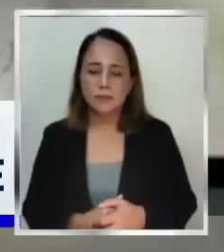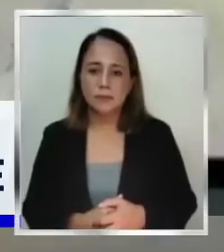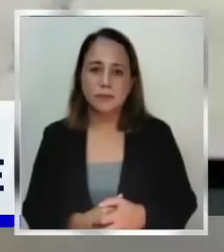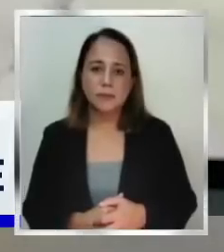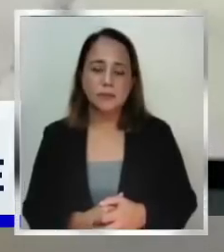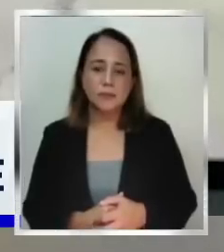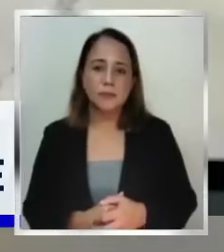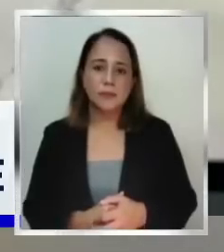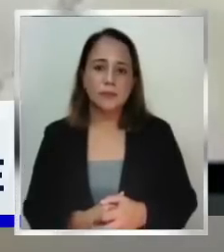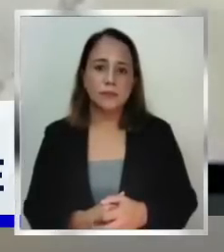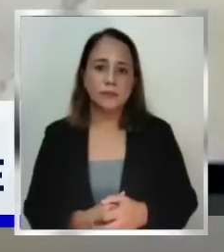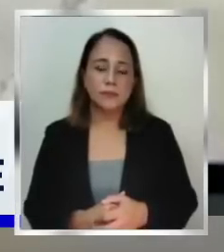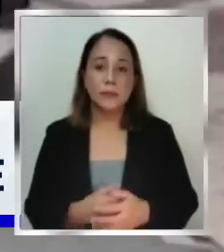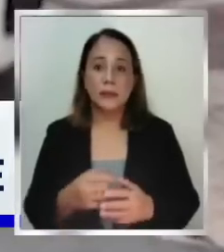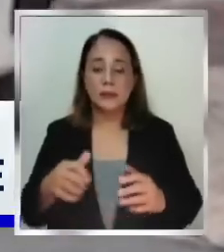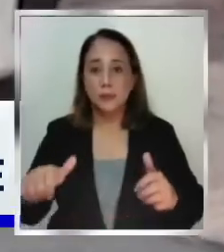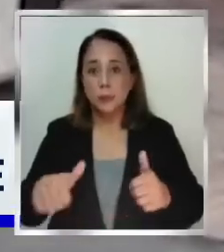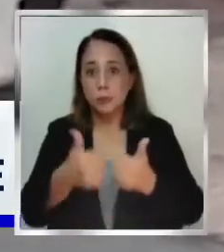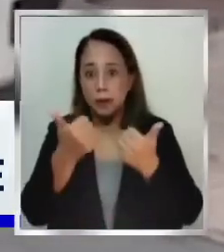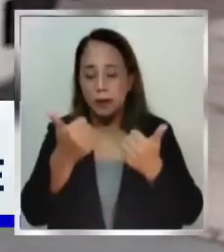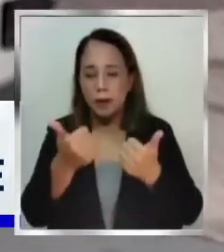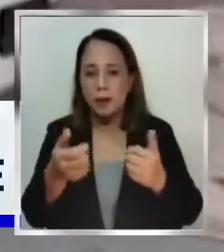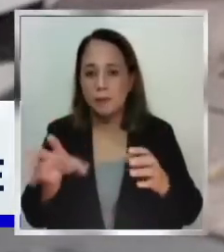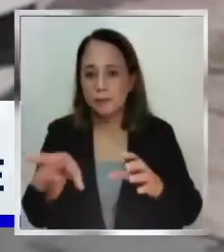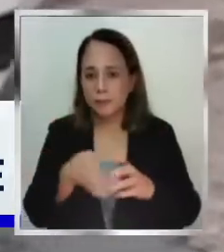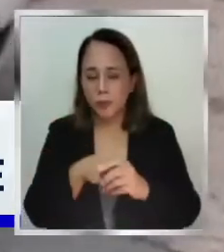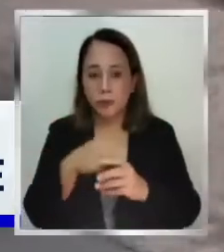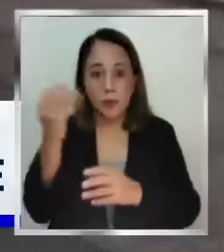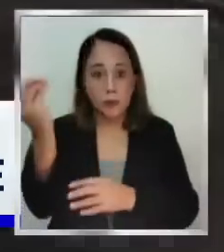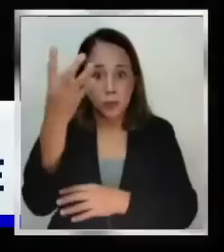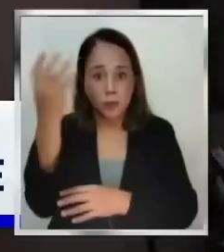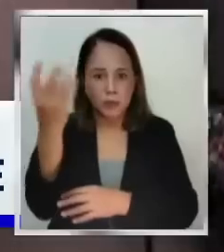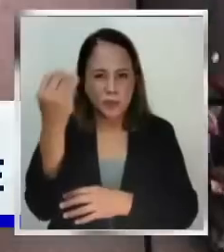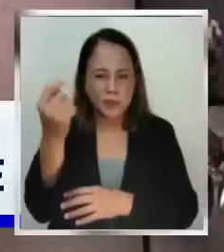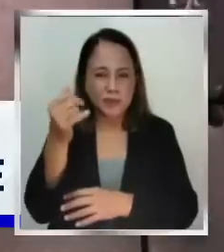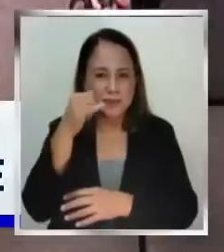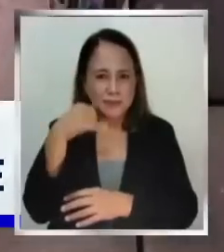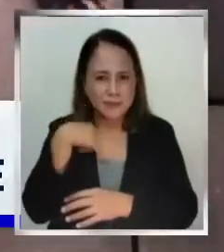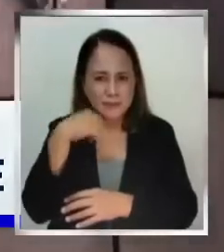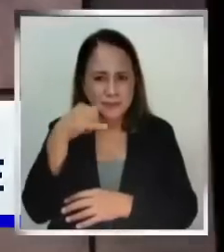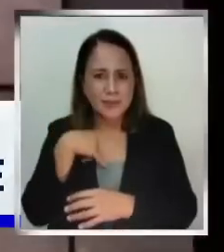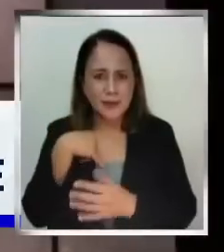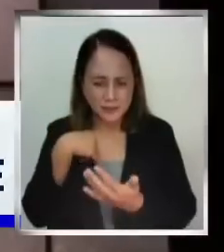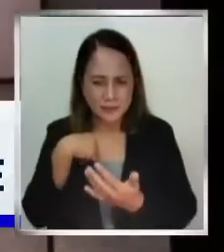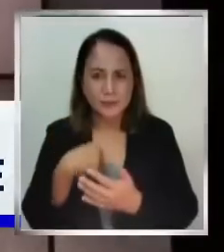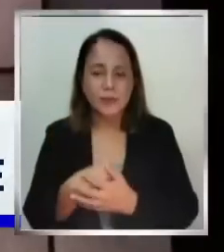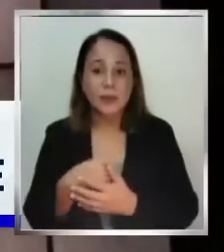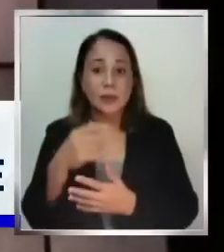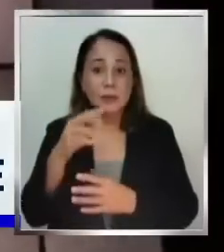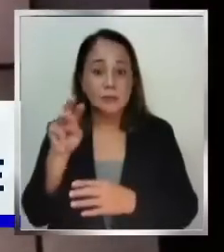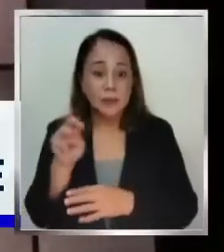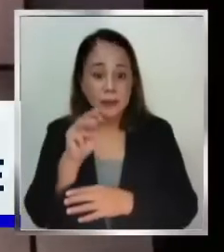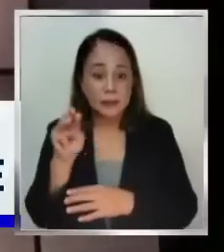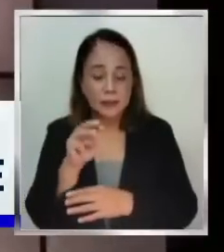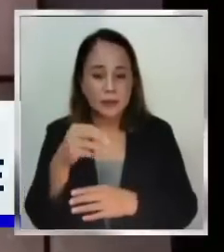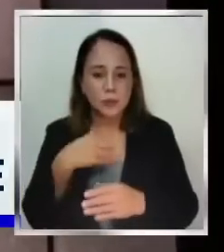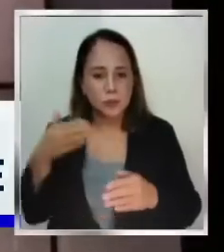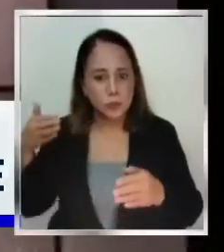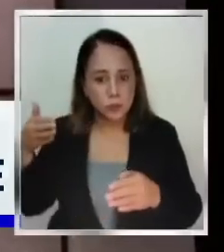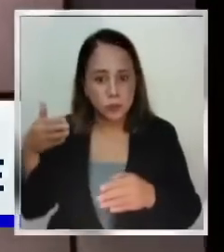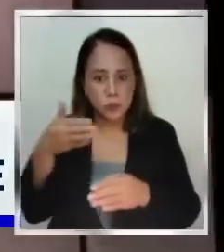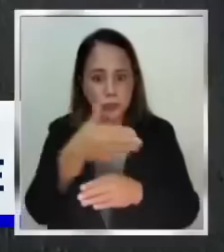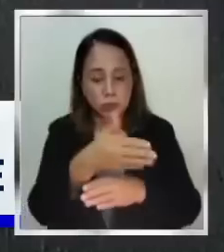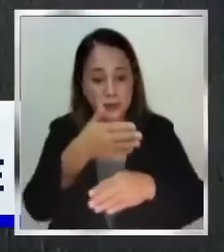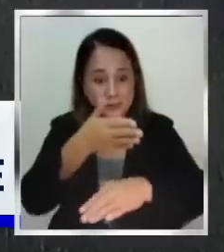Ilang aksidente na sangkot ang mga ambulansya nitong mga nakaraang araw. Noong Lunes, nagdire-diretso lang sa intersection